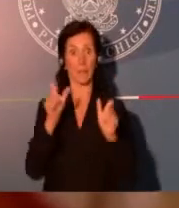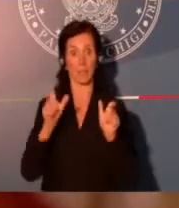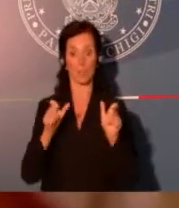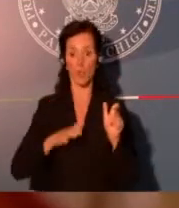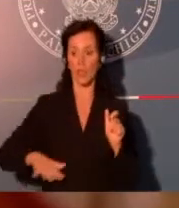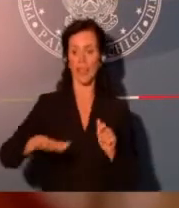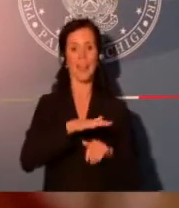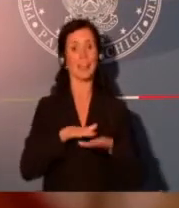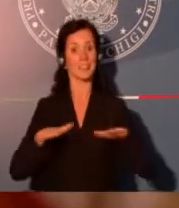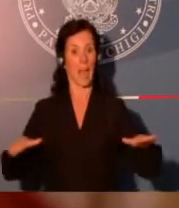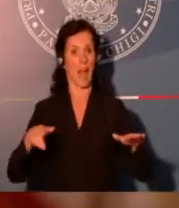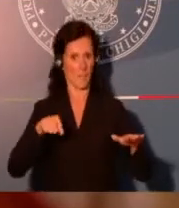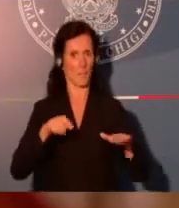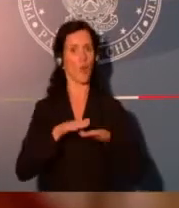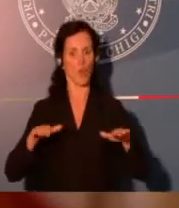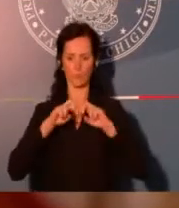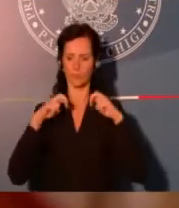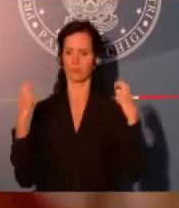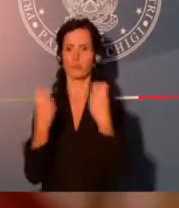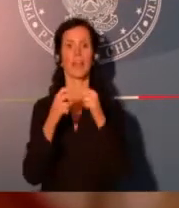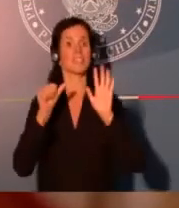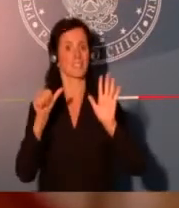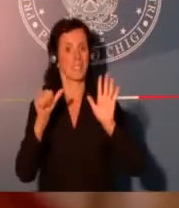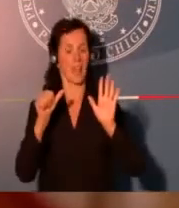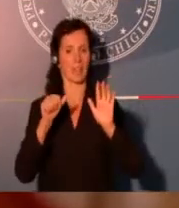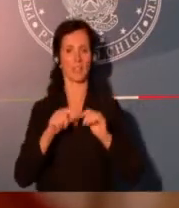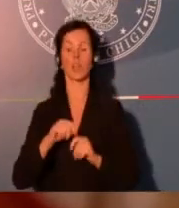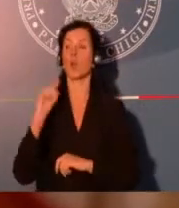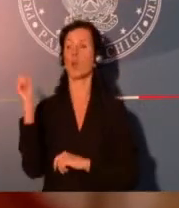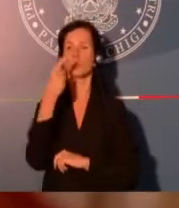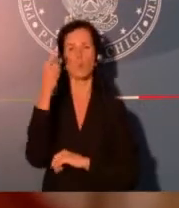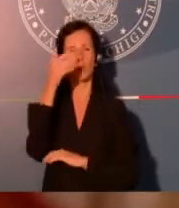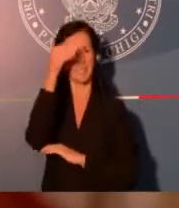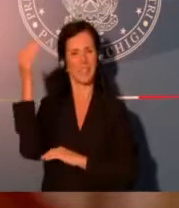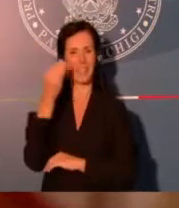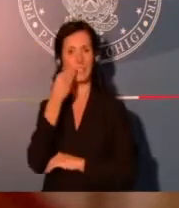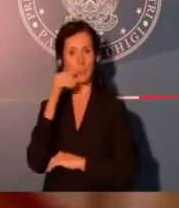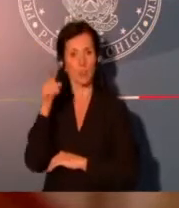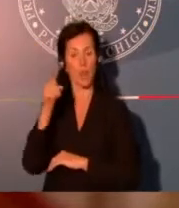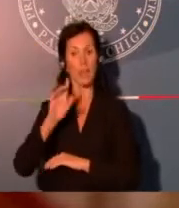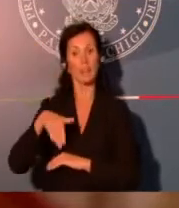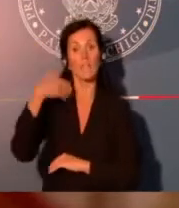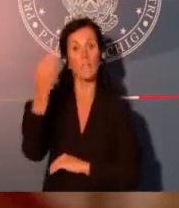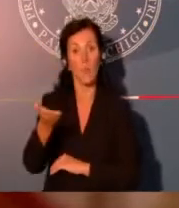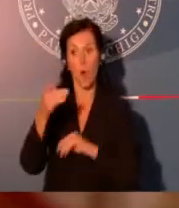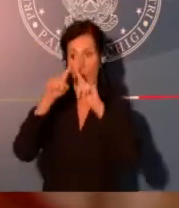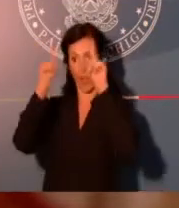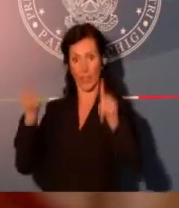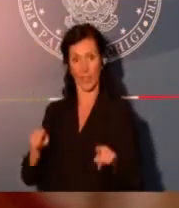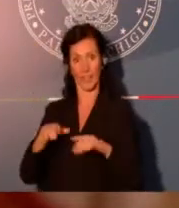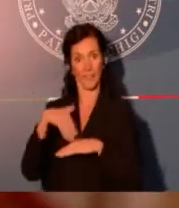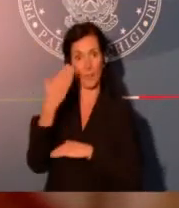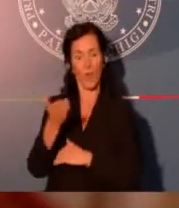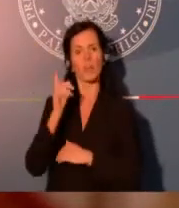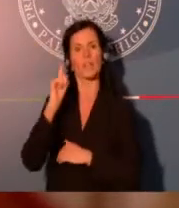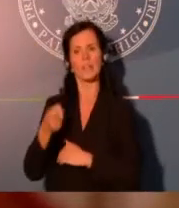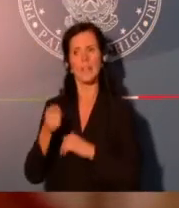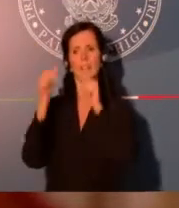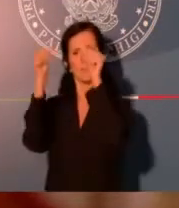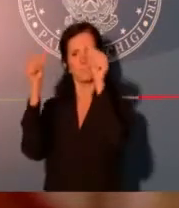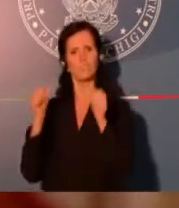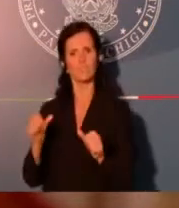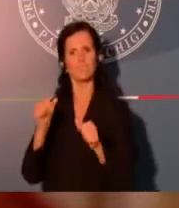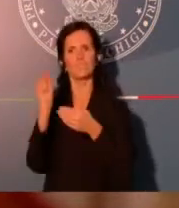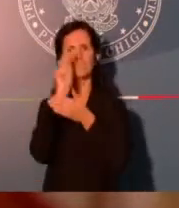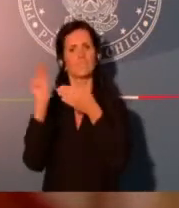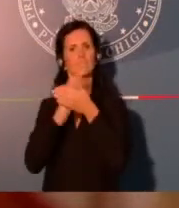tavolo, singolo tavolo, e tutti i ristoratori dovranno affiggere all'esterno dei locali il numero massimo